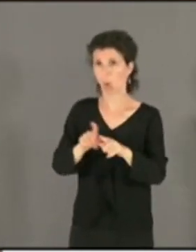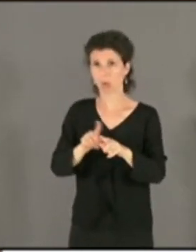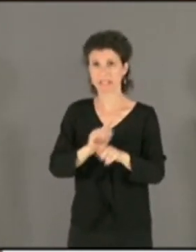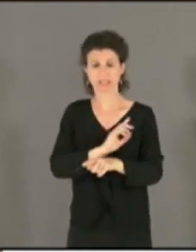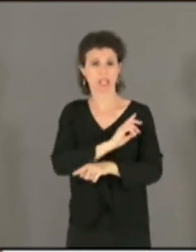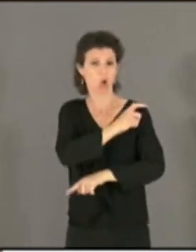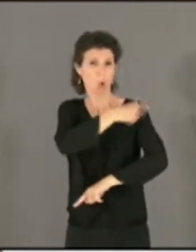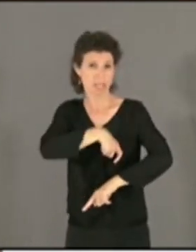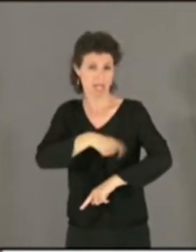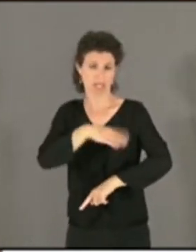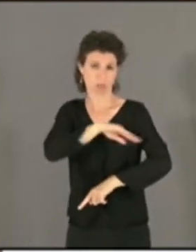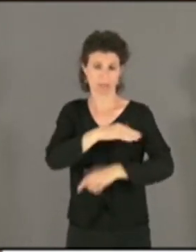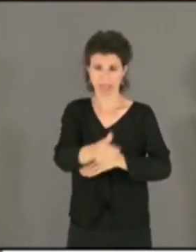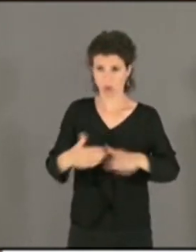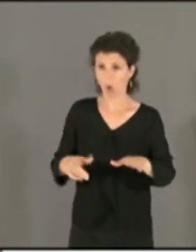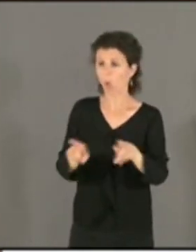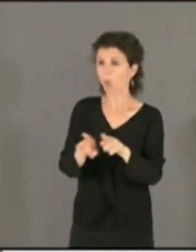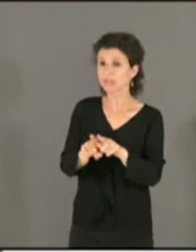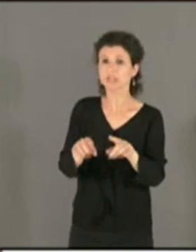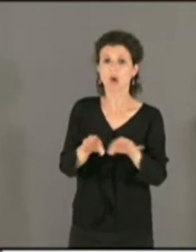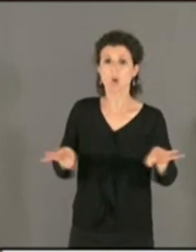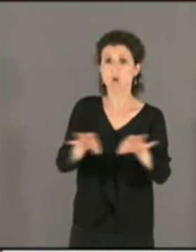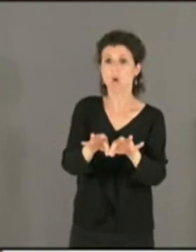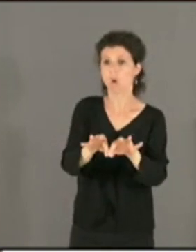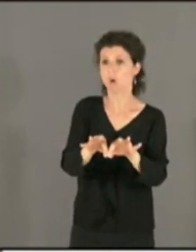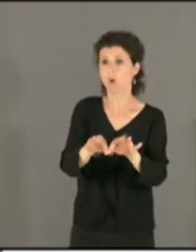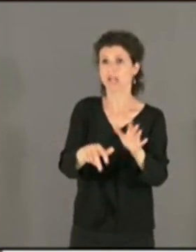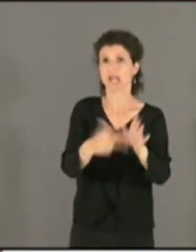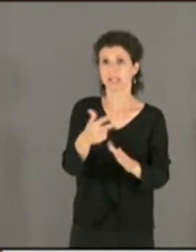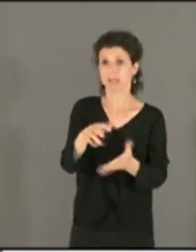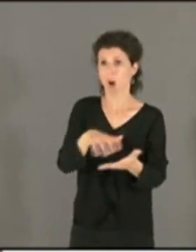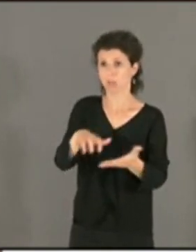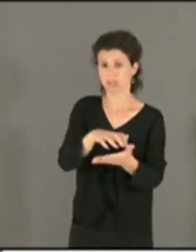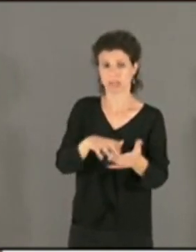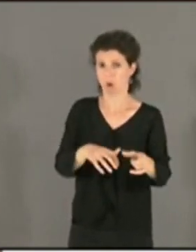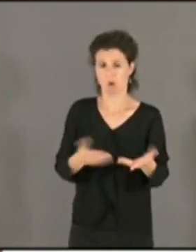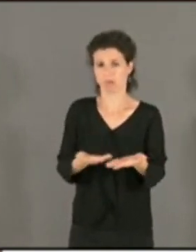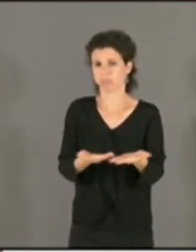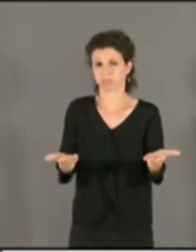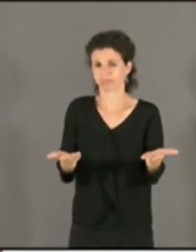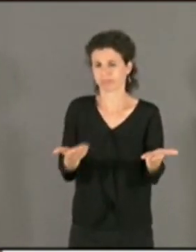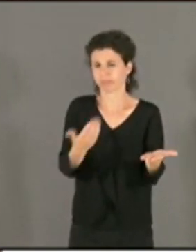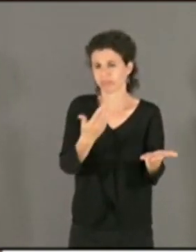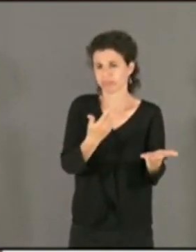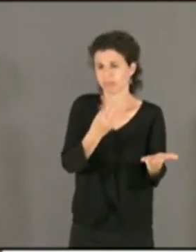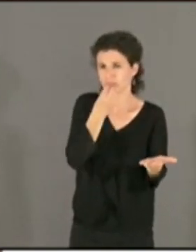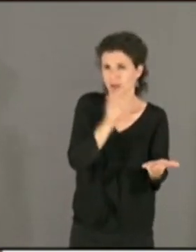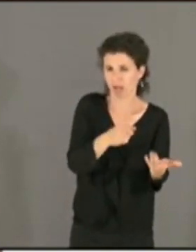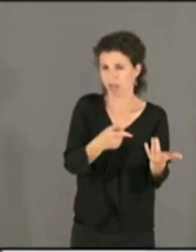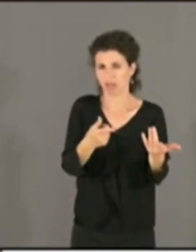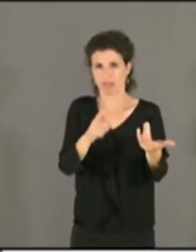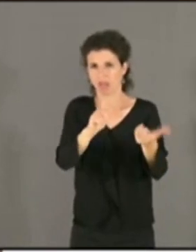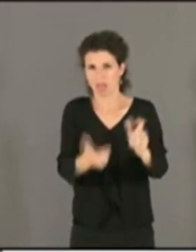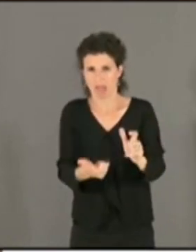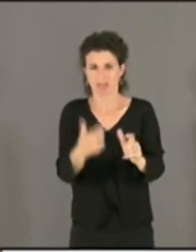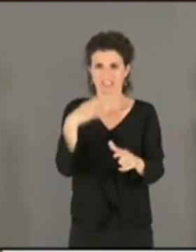secteur, considérant que les locaux des 13e arrondissement sont dans un état insalubre, indigne, et ceux du 14e sont situés dans une zone